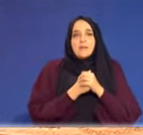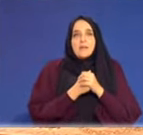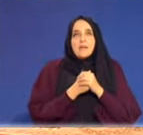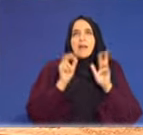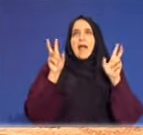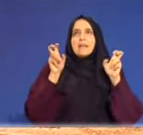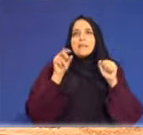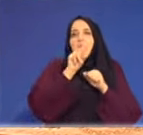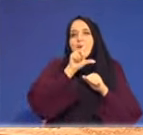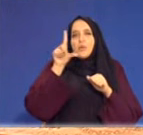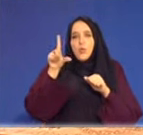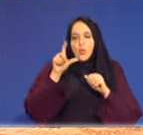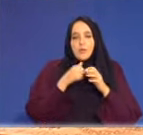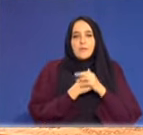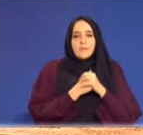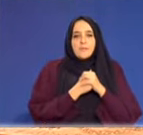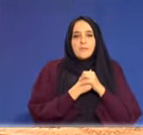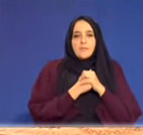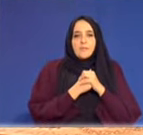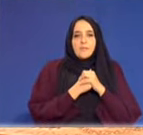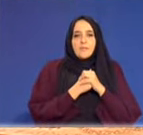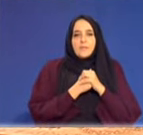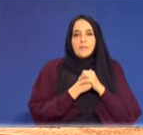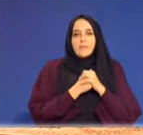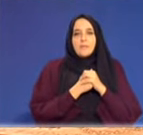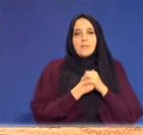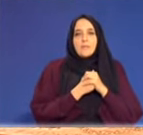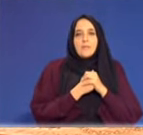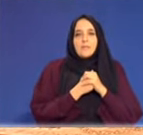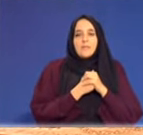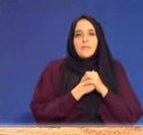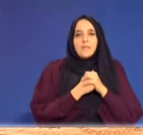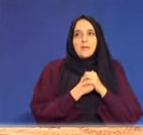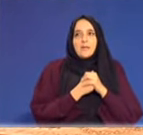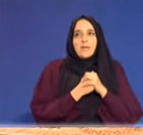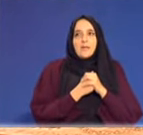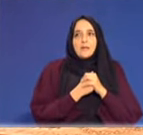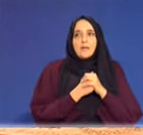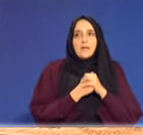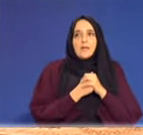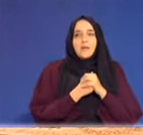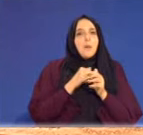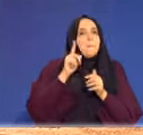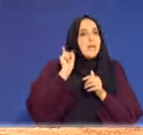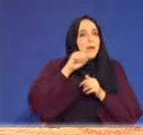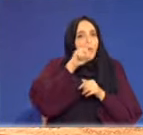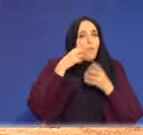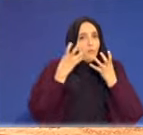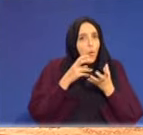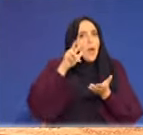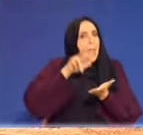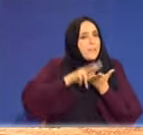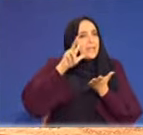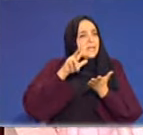المادة 22. جيد. اذا كان يعني ولكن مادام انتم راكم تطبقوا الشريعه الله